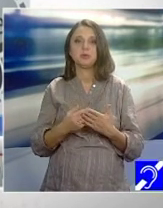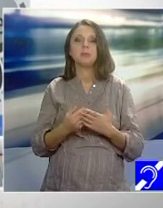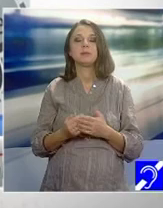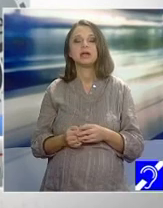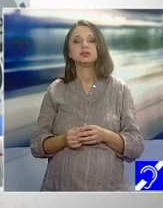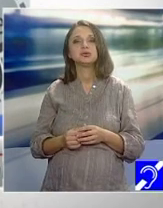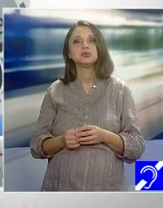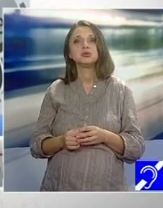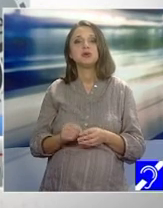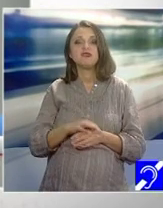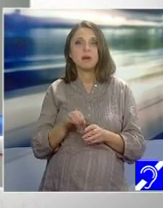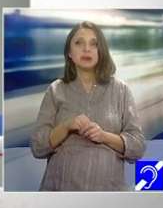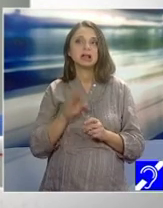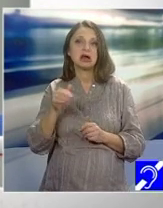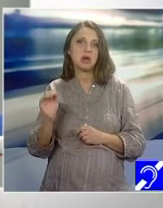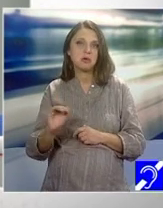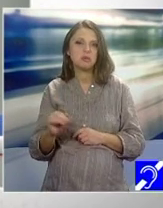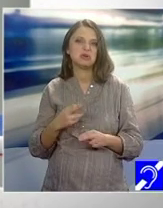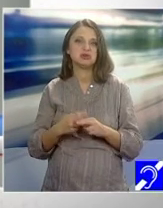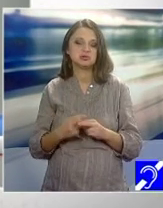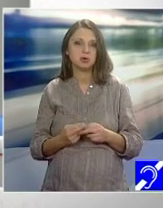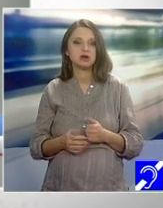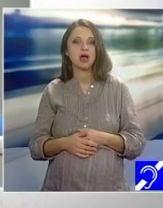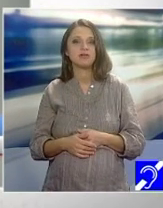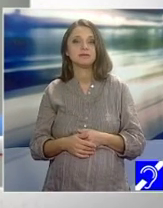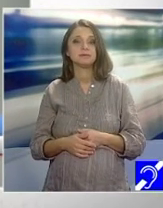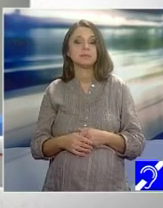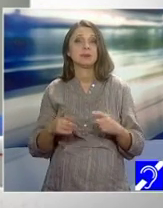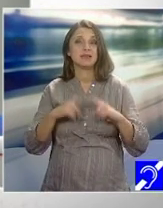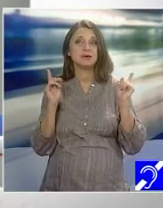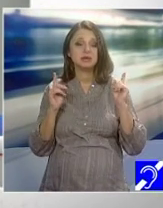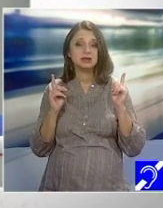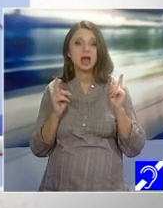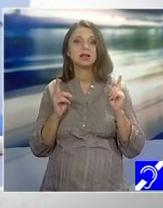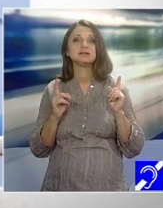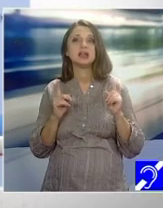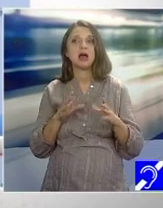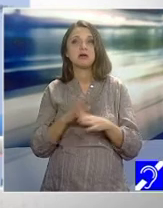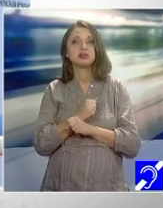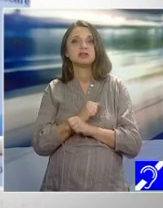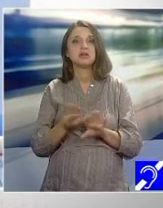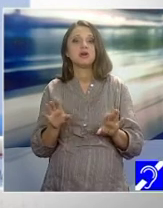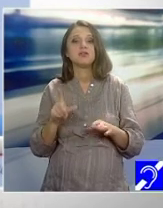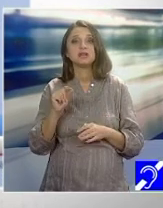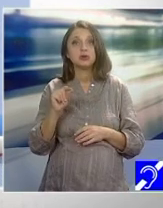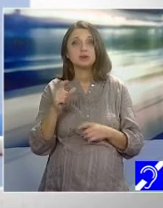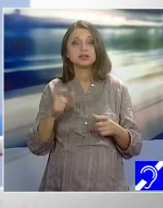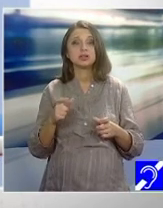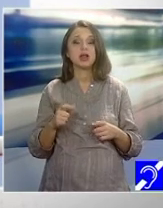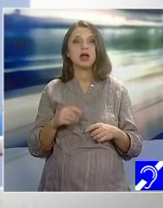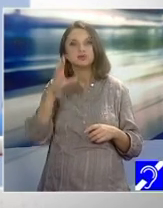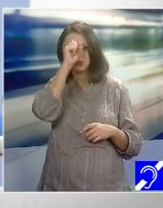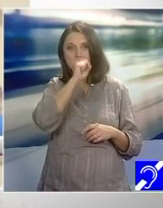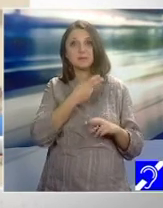de sezon ale copiilor. Dacă dimineața medicii rezolvă aproximativ 20 de cazuri, după amiaza și noaptea, numărul acestora se poate